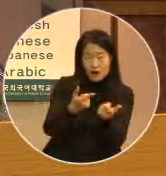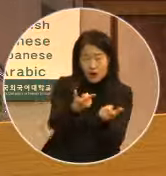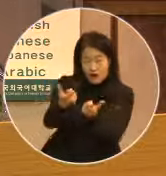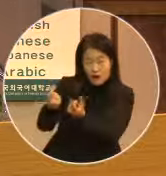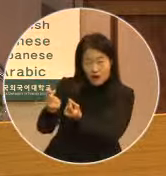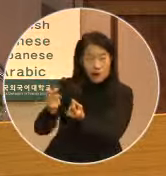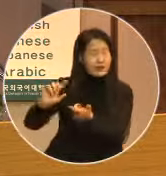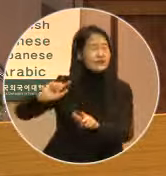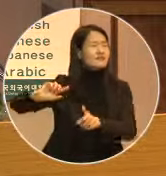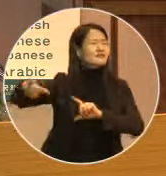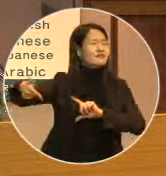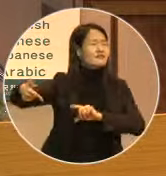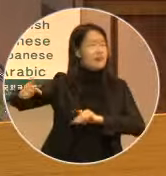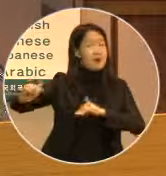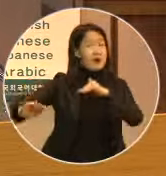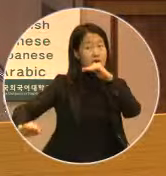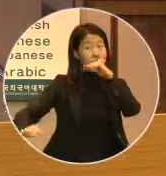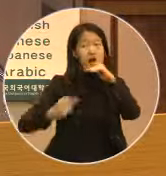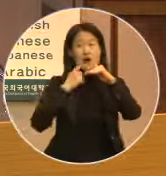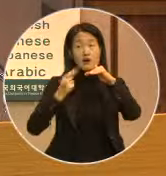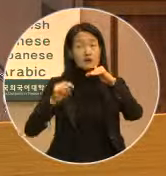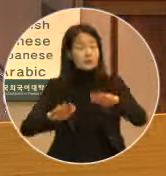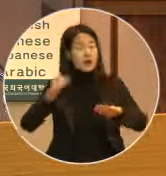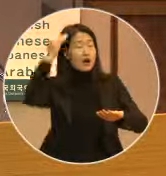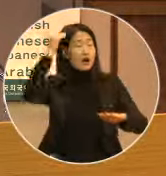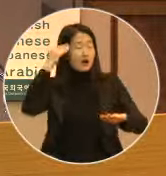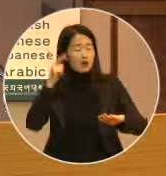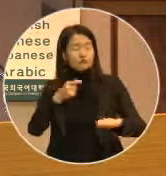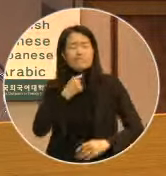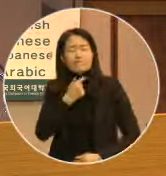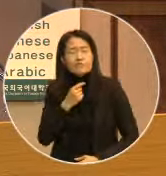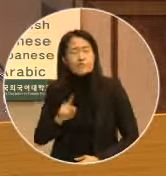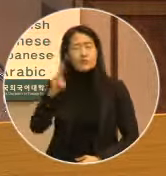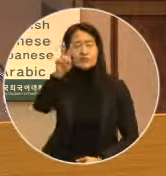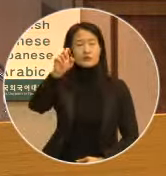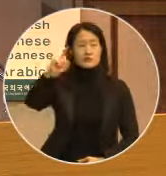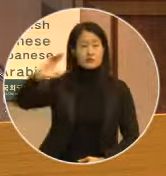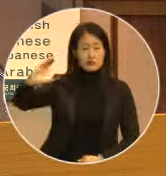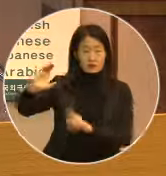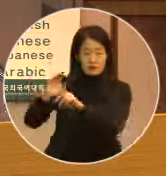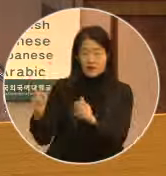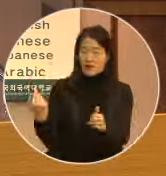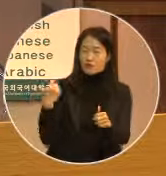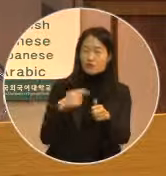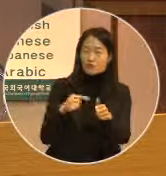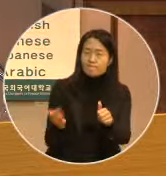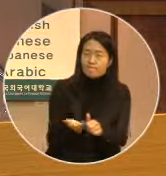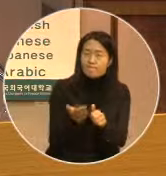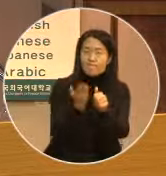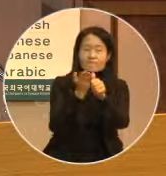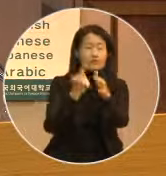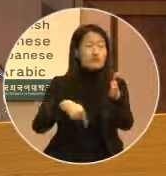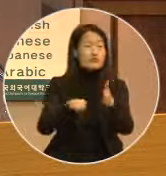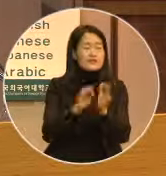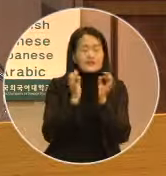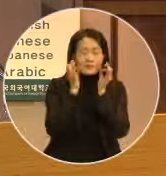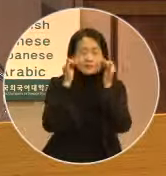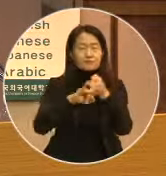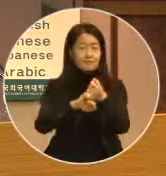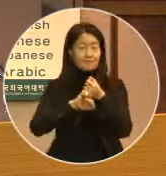대학과의 차별화를 통해서 우리 사회가 요구하는 21세기 글로벌 경제의 양성을 위해 최선을